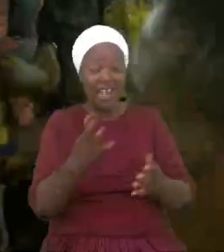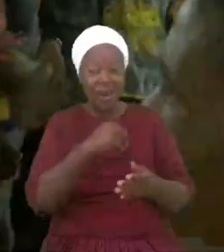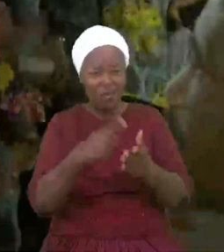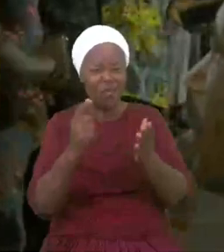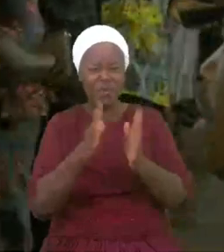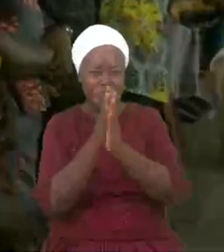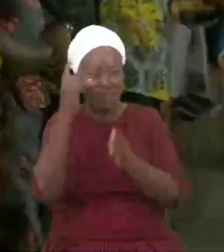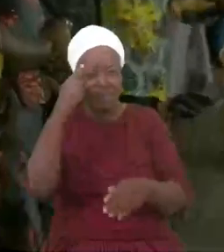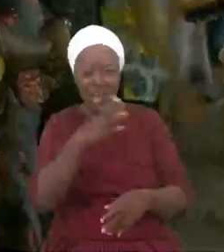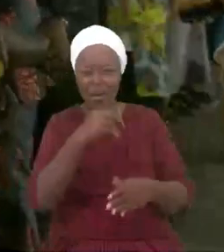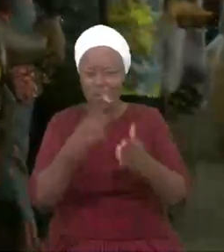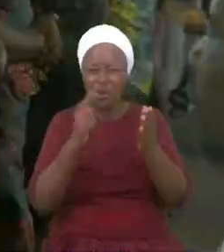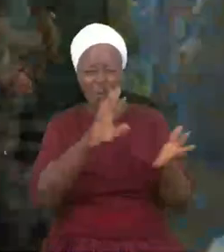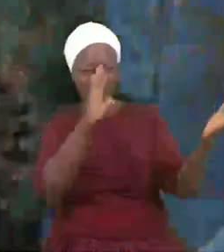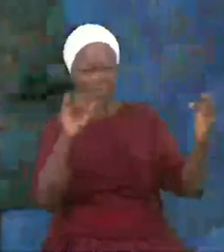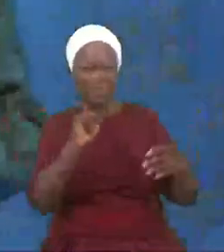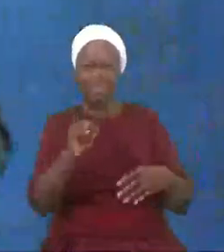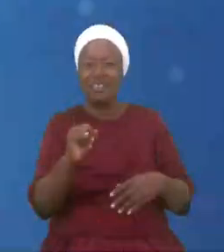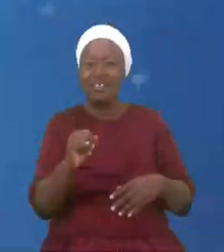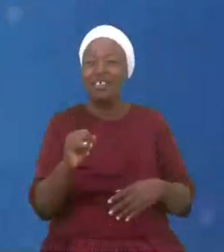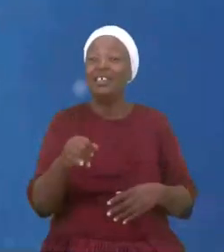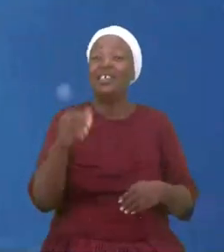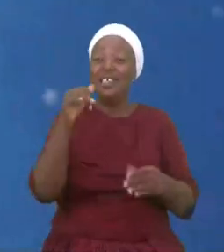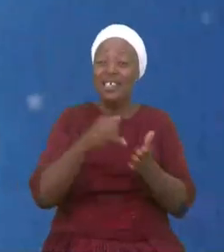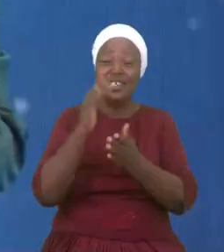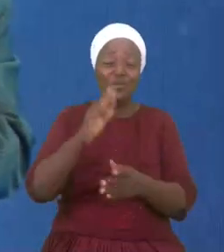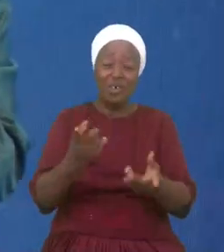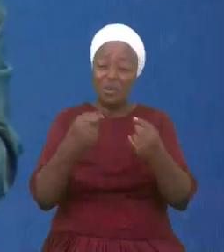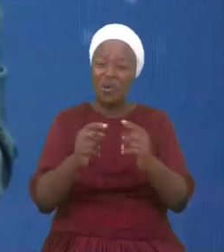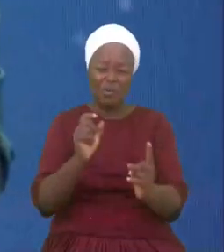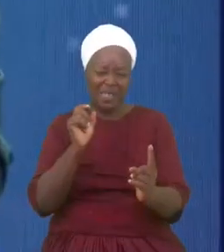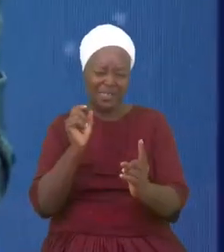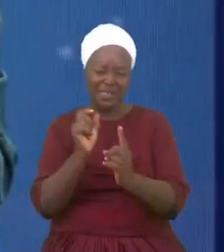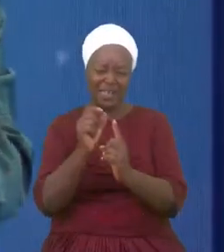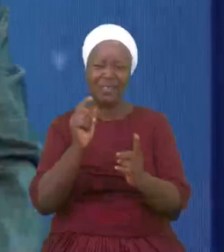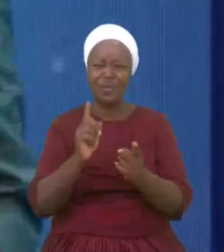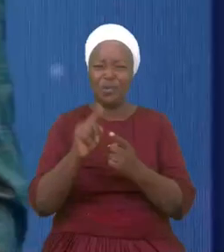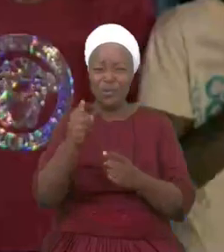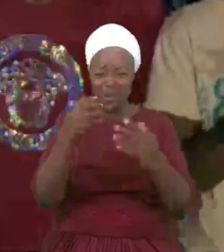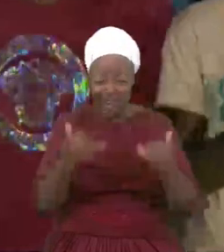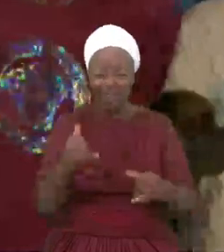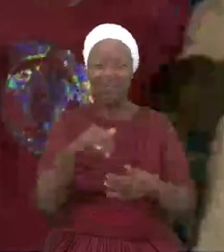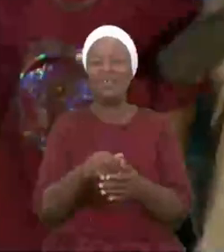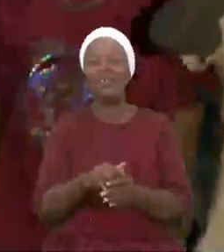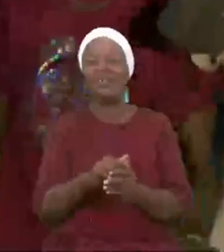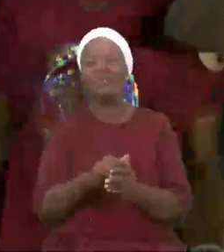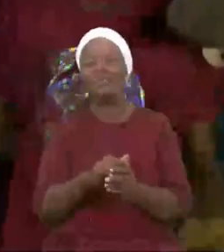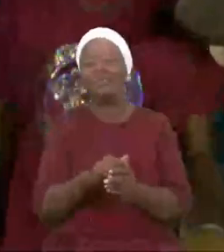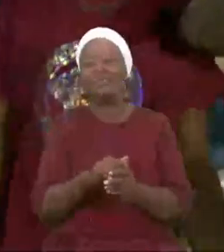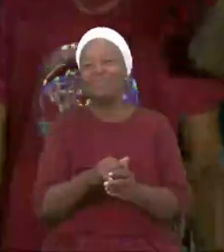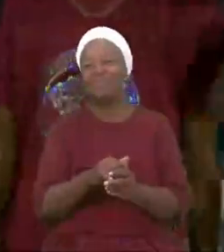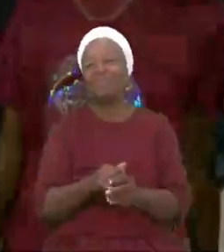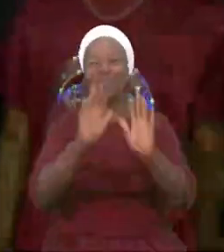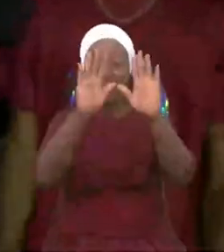vous allez prendre votre plus grand désir ce que vous aimez ce que vous désirez ce que vous